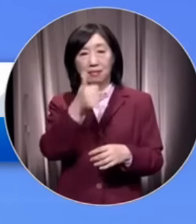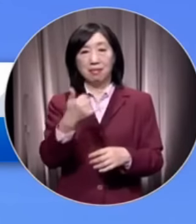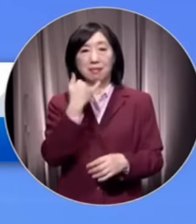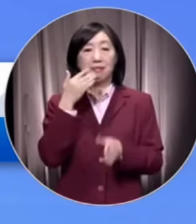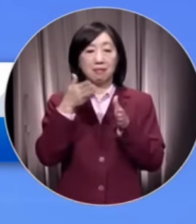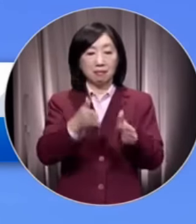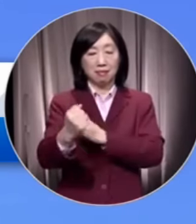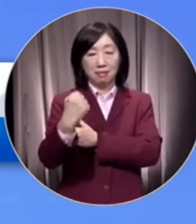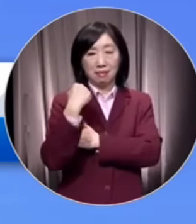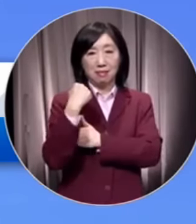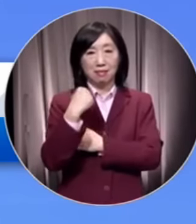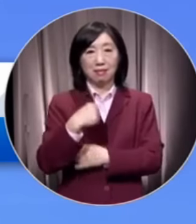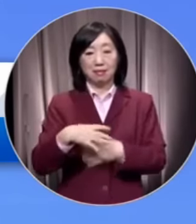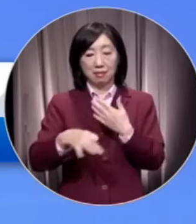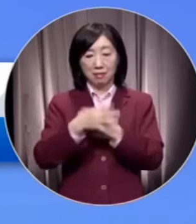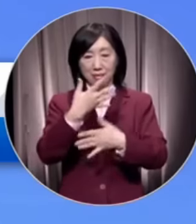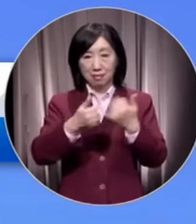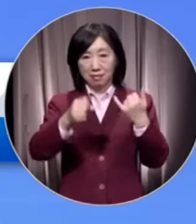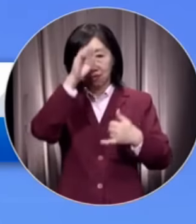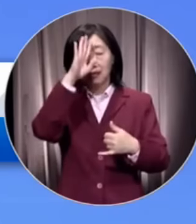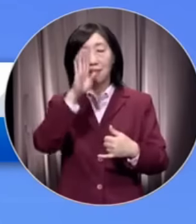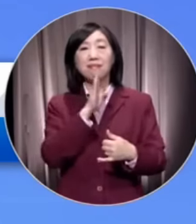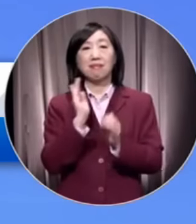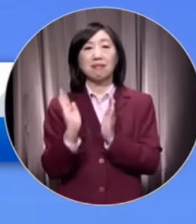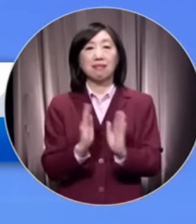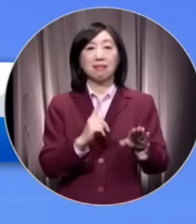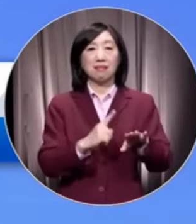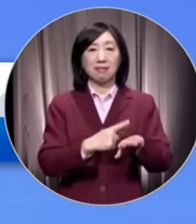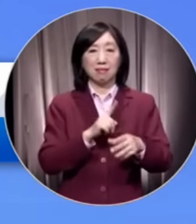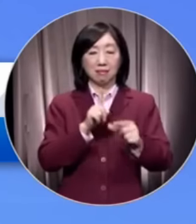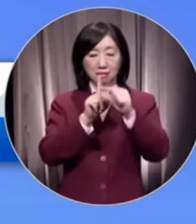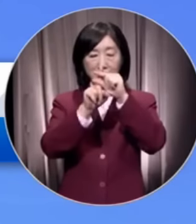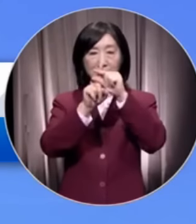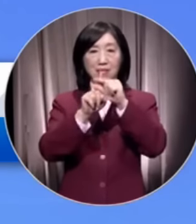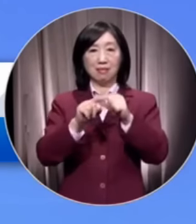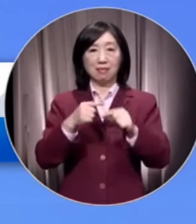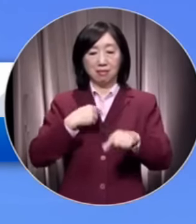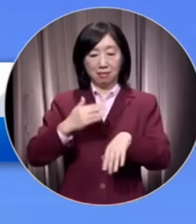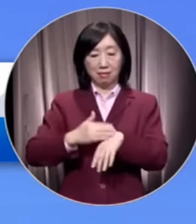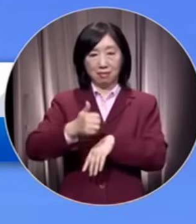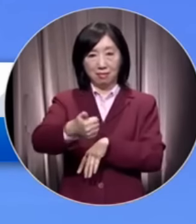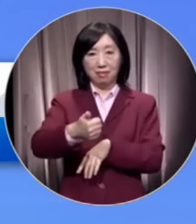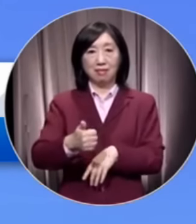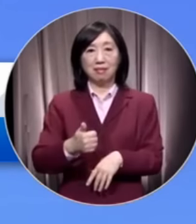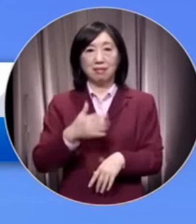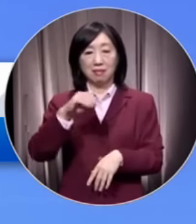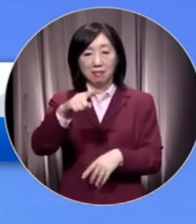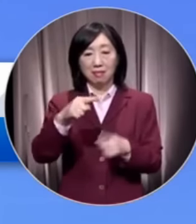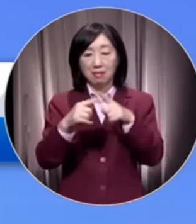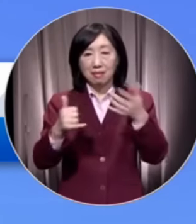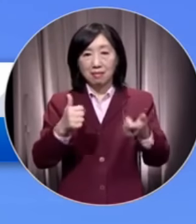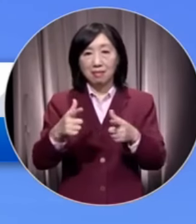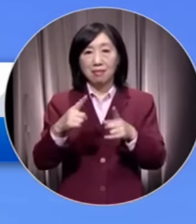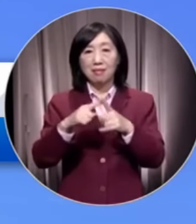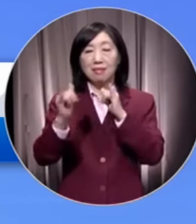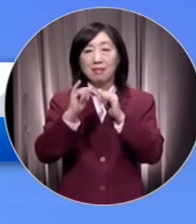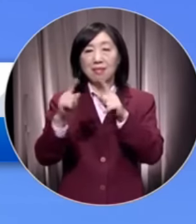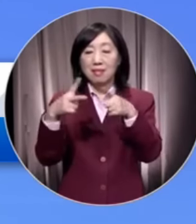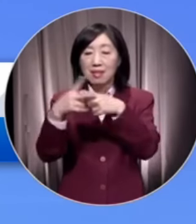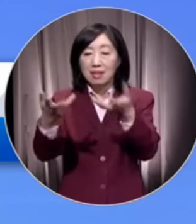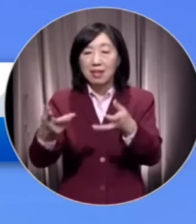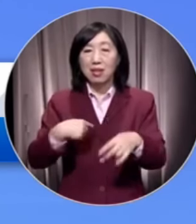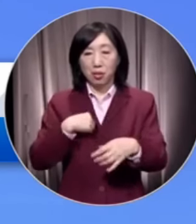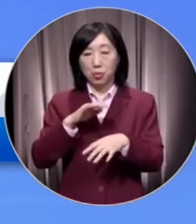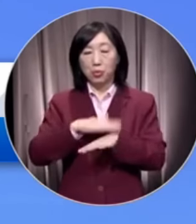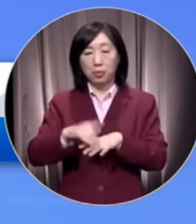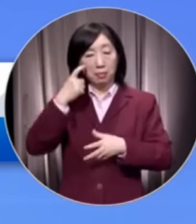斗。亲民党是一个理性中道而真正优质，把人民的小事当政府的大事，